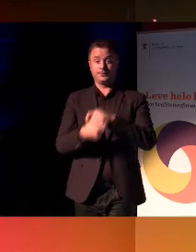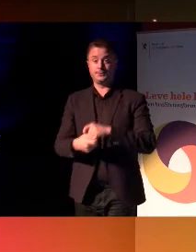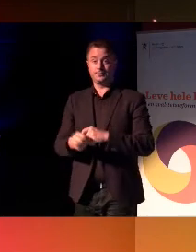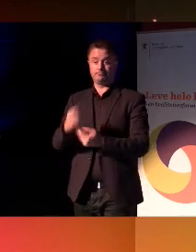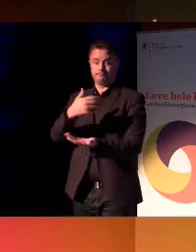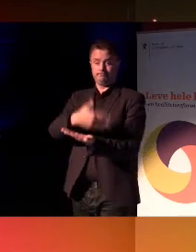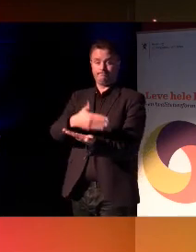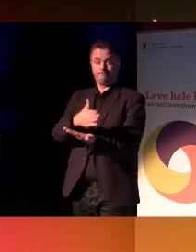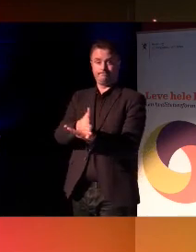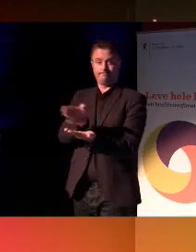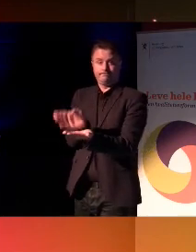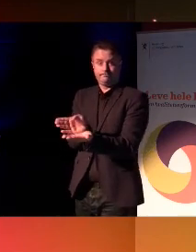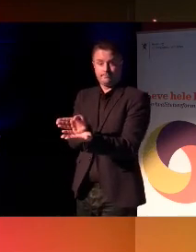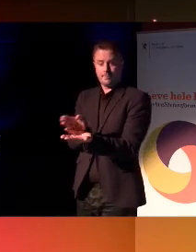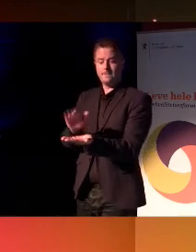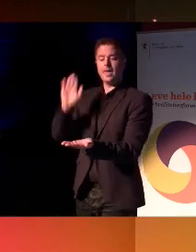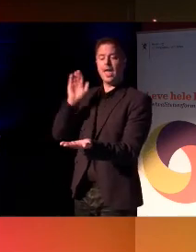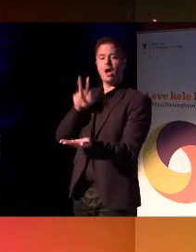Litt mer oversikt.